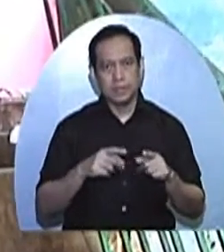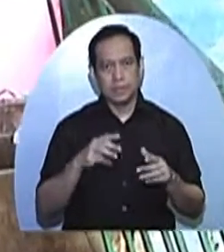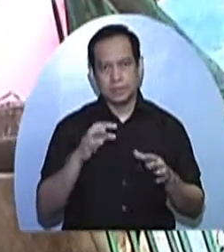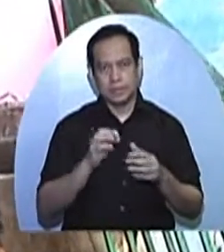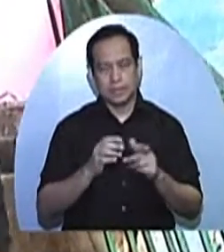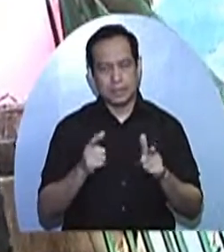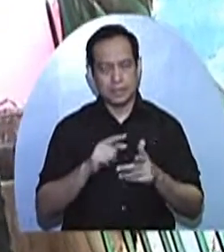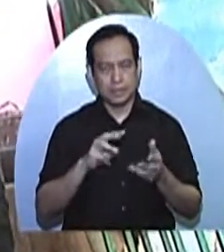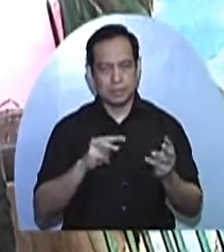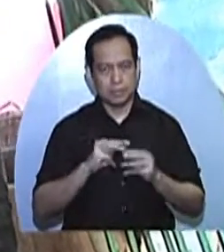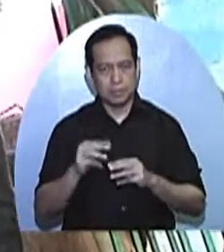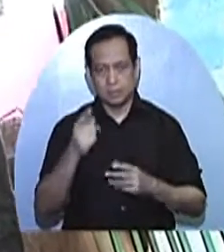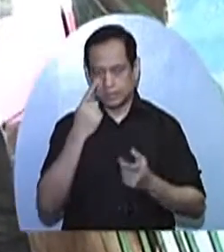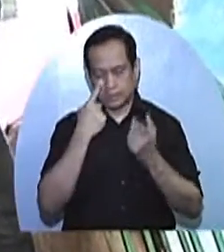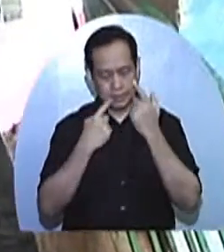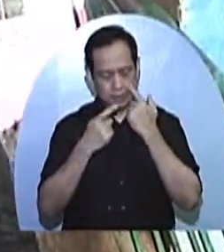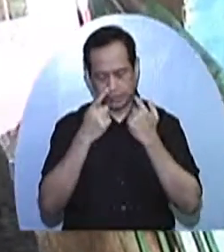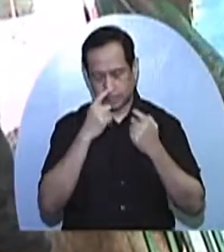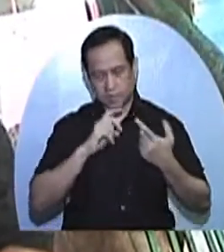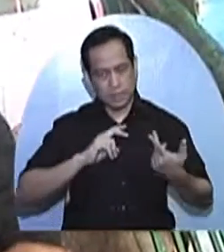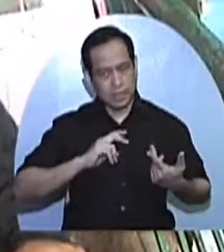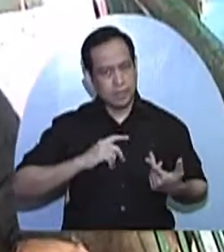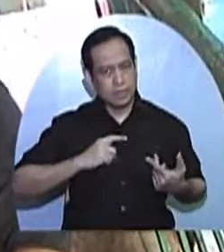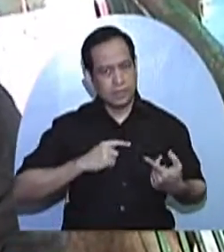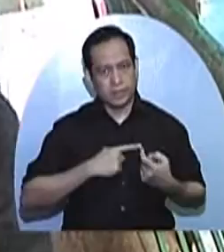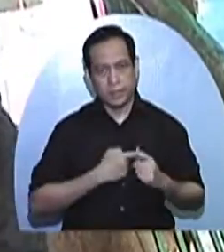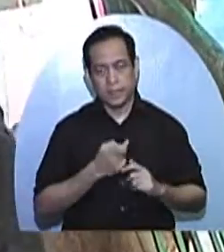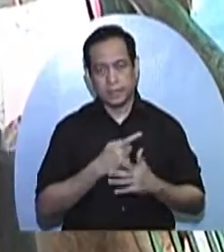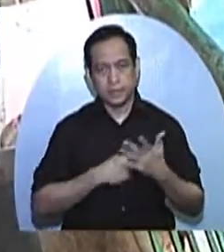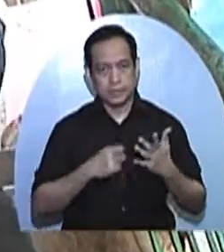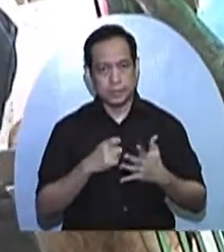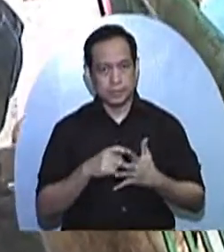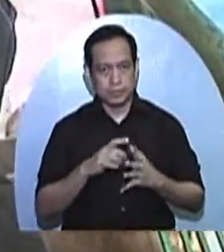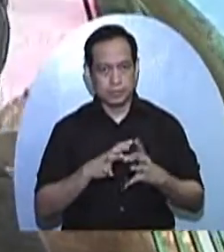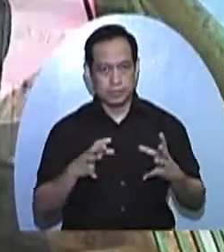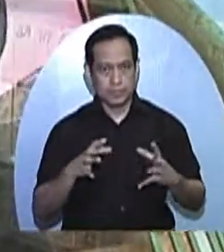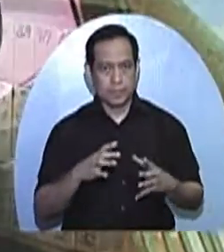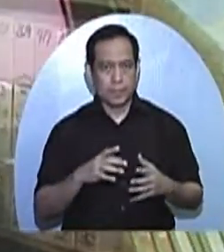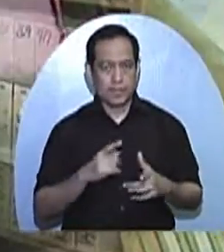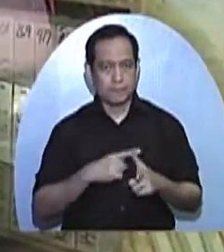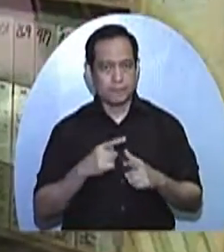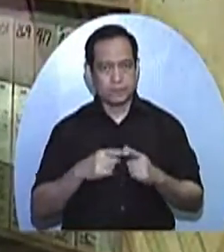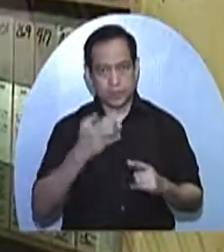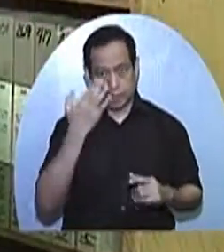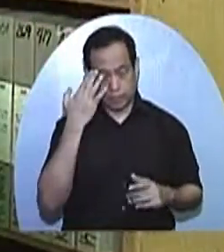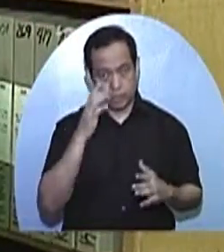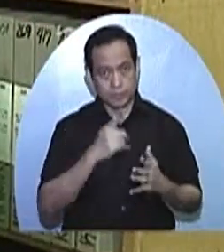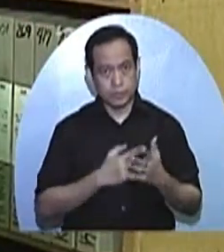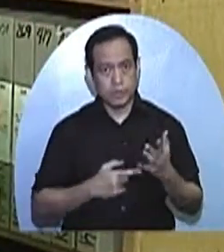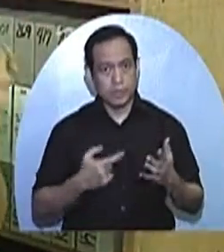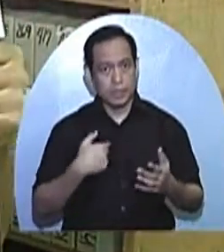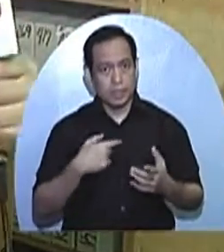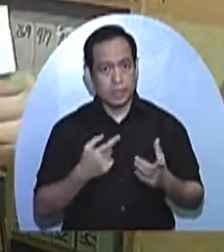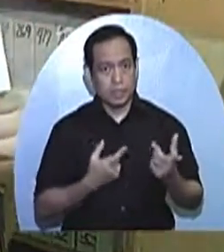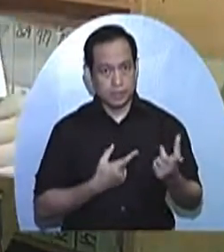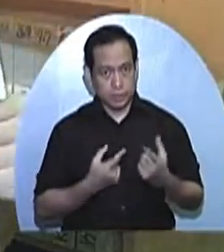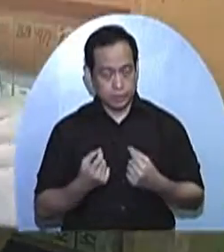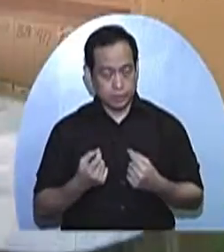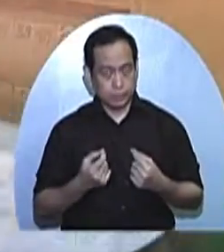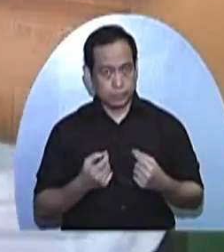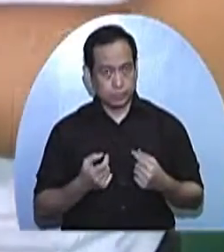Kunting magalaw lang, umiiyak siya. Halos namimilipit sa sobrang sakit. Kaya hindi ko po alam kung ano talagang gagawin